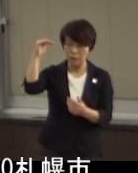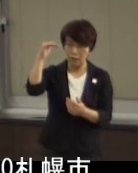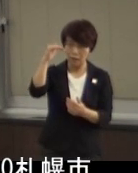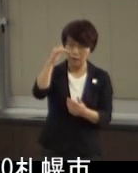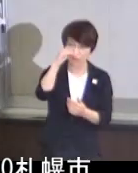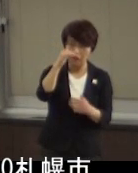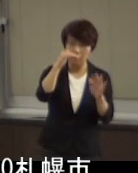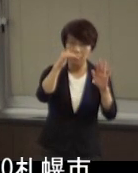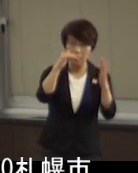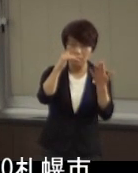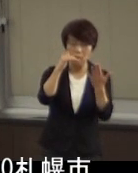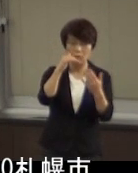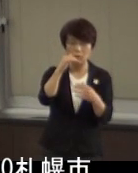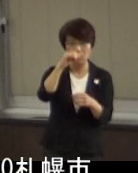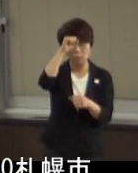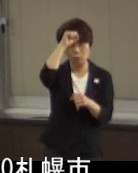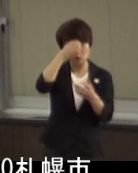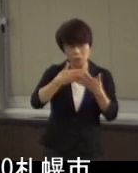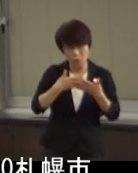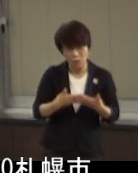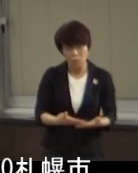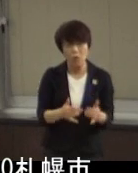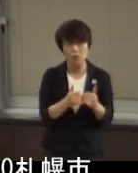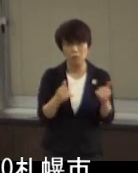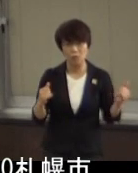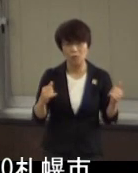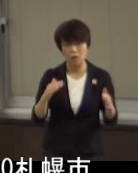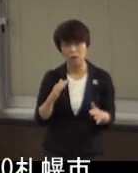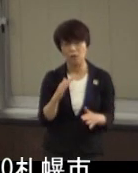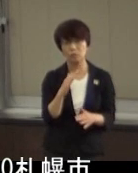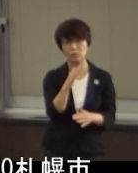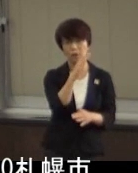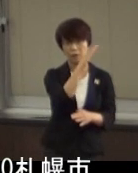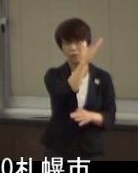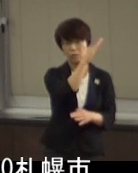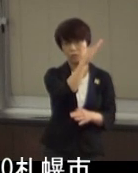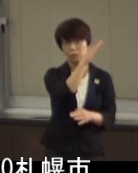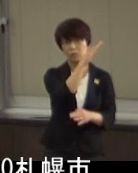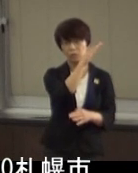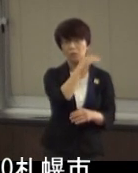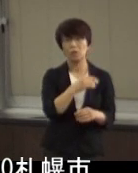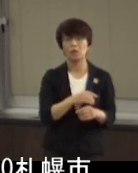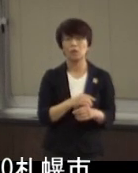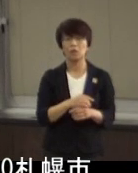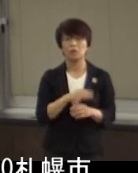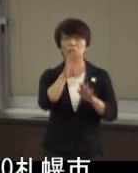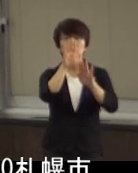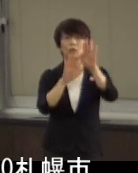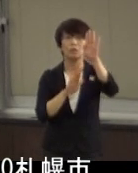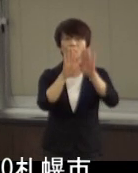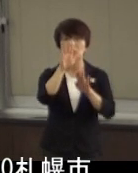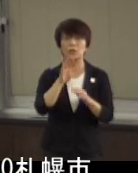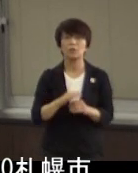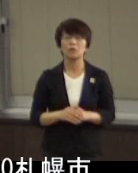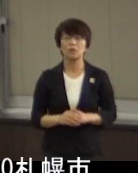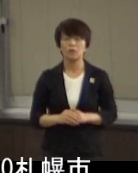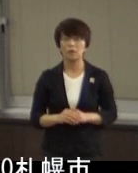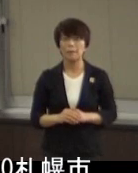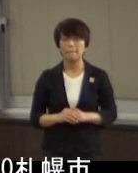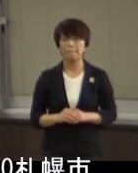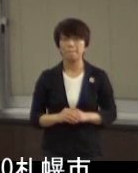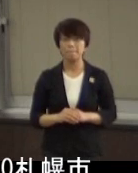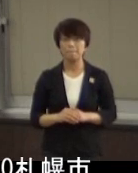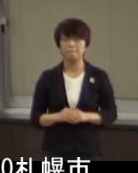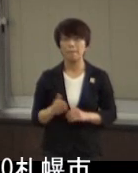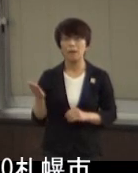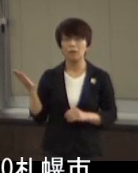ますけれども、重症の方の数は増えつつ徐々に増えているという状況にございます。この